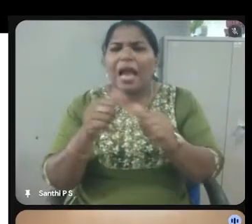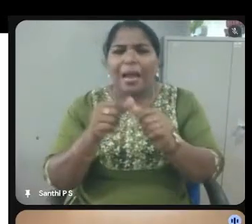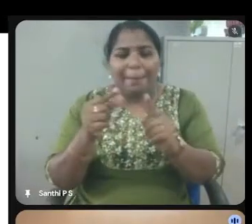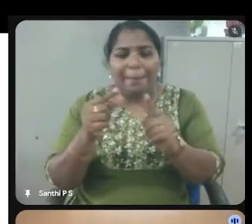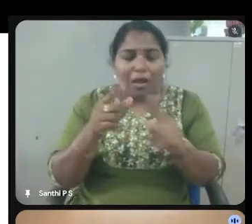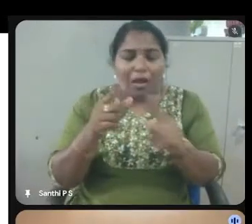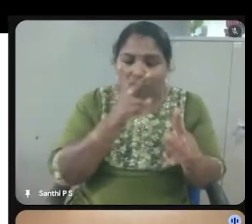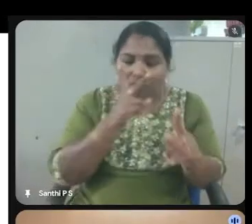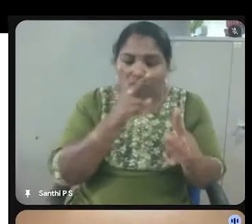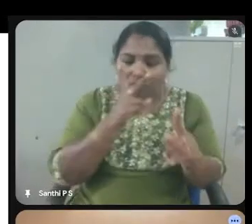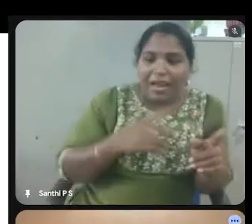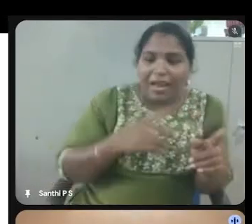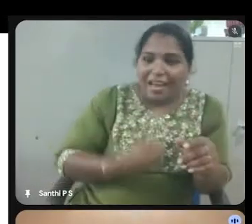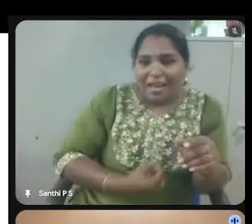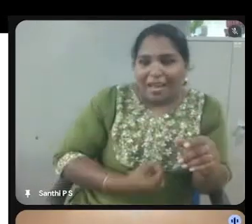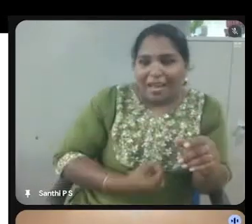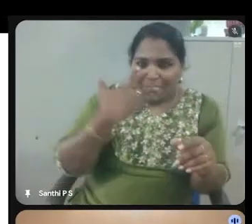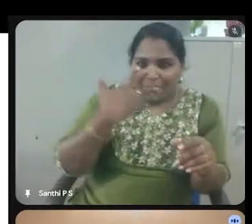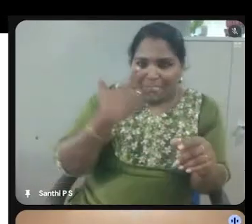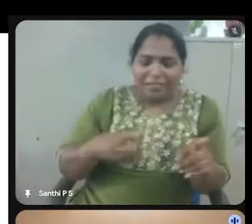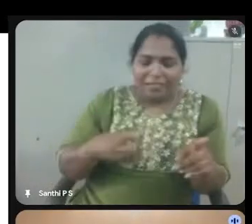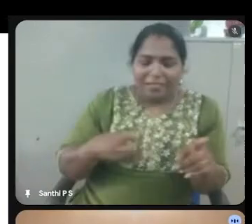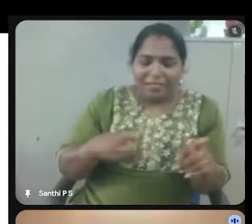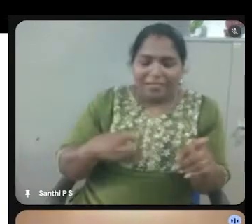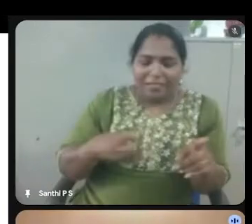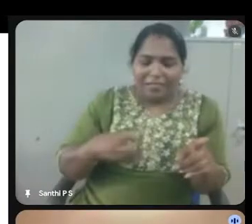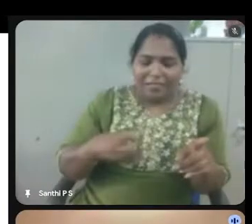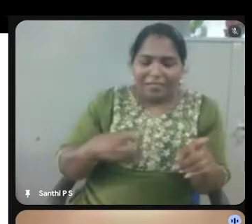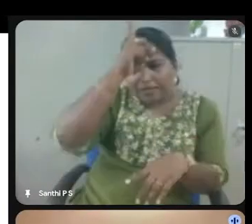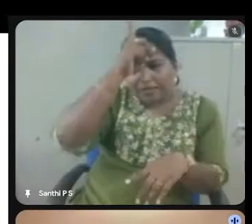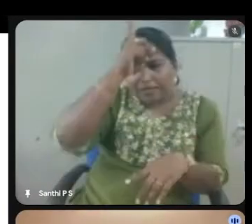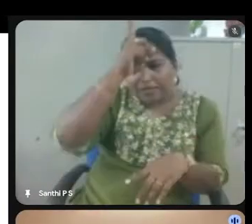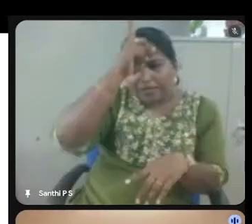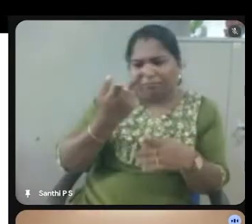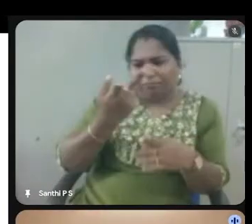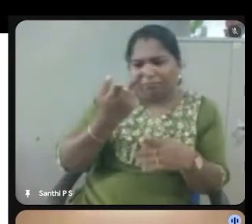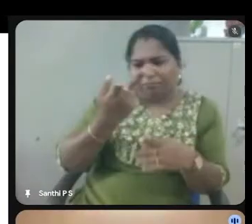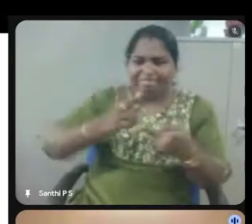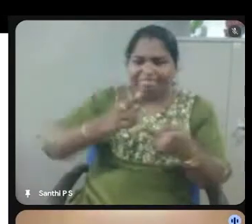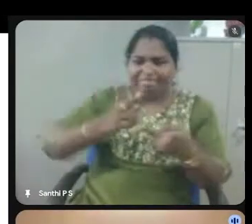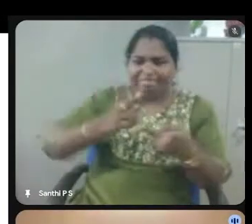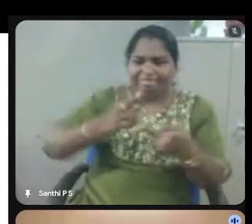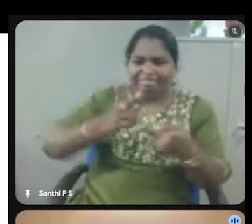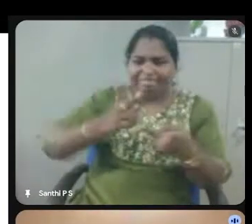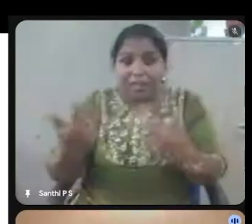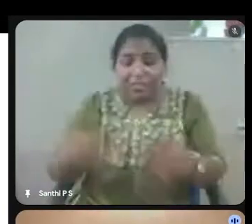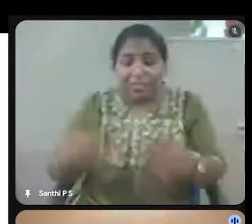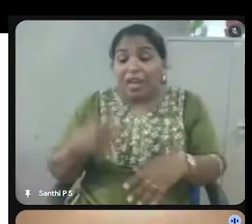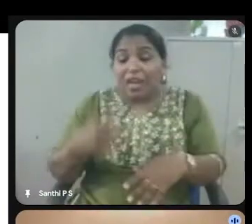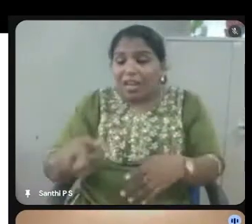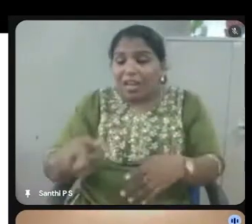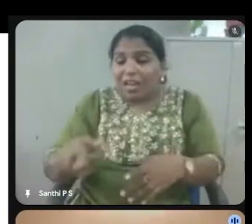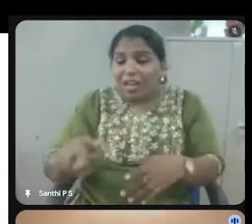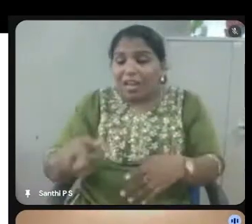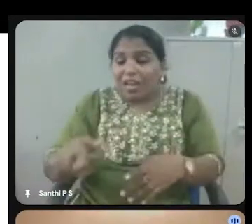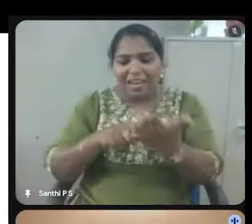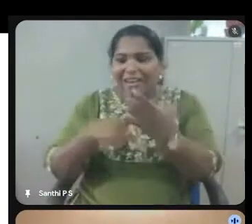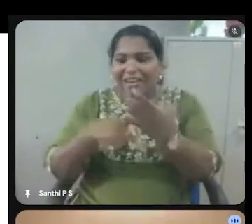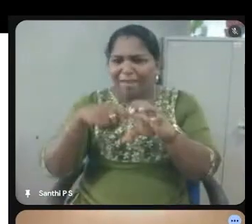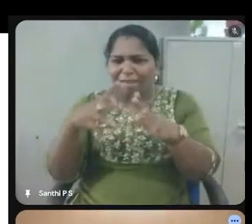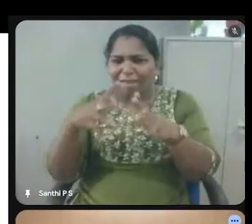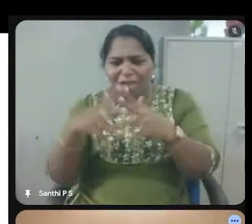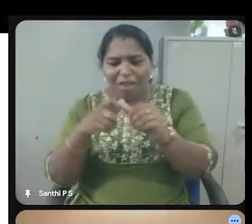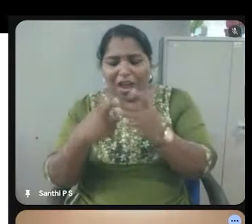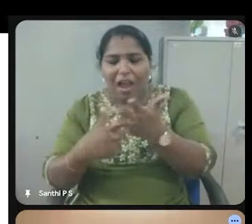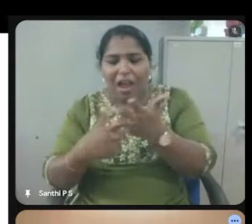നമുക്ക് ഇവൻ നമ്മൾ ഗൂഗിൾ പേയിൽ ഒരു ട്രാൻസാക്ഷൻ ചെയ്തപ്പോൾ അപ്പോൾ ഒരു സാധനങ്ങൾ പൊട്ടി വരും അല്ലേ. അത് കാണുമ്പോൾ ഓക്കെ അതൊരു നമുക്ക് കിട്ടുന്ന ഒരു സ്റ്റിമുലേഷൻ അല്ലെങ്കിൽ ഒരു റീഇൻഫോഴ്സ്മെന്റ്